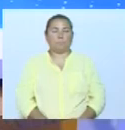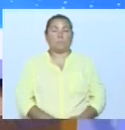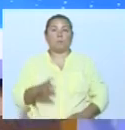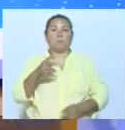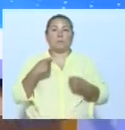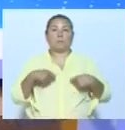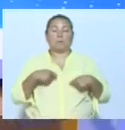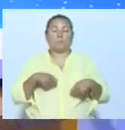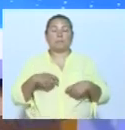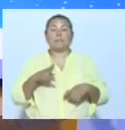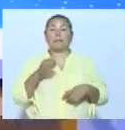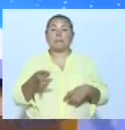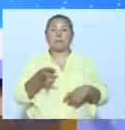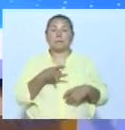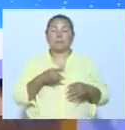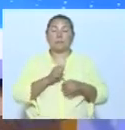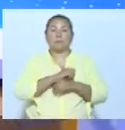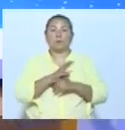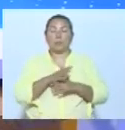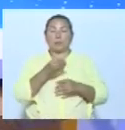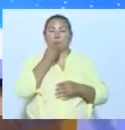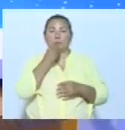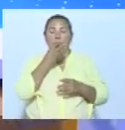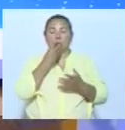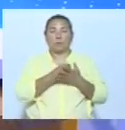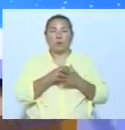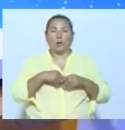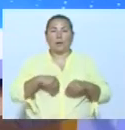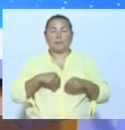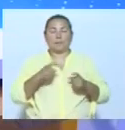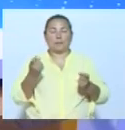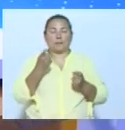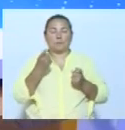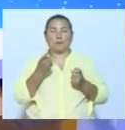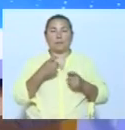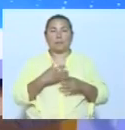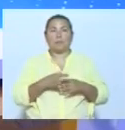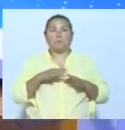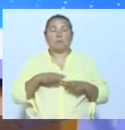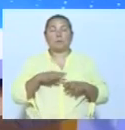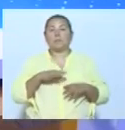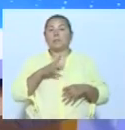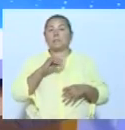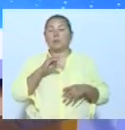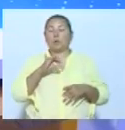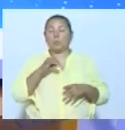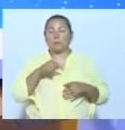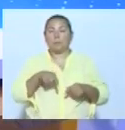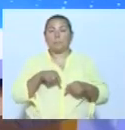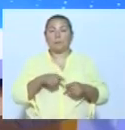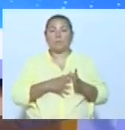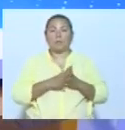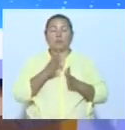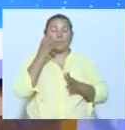предприниматели с Канского района снабжают рынок продукции со своего крестьянского хозяйства в местности колком жала выращивает